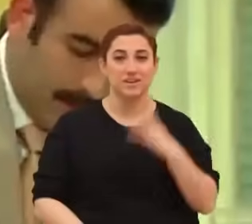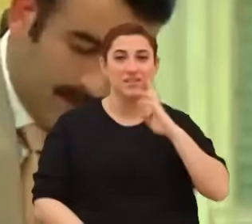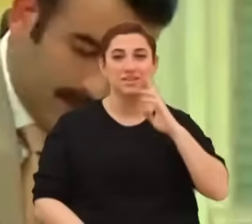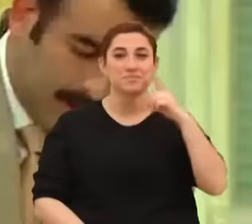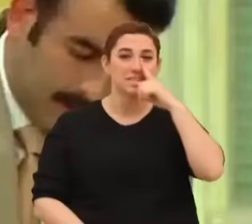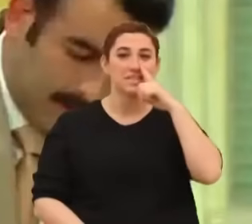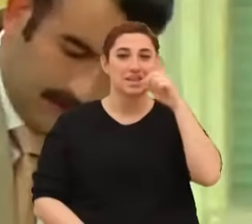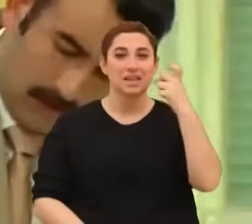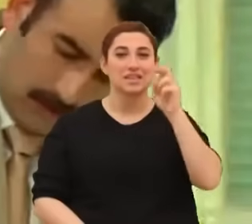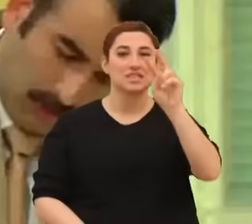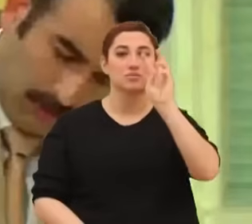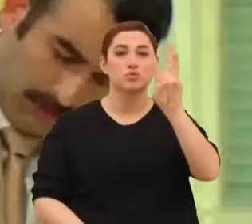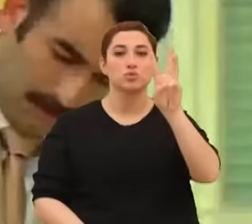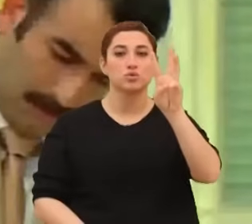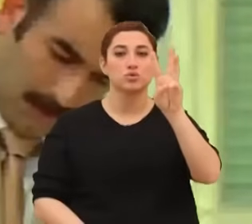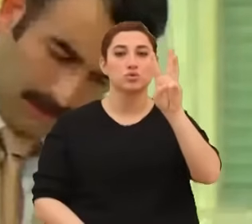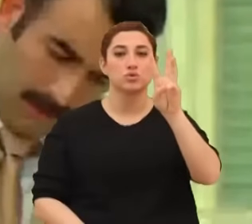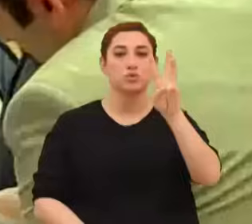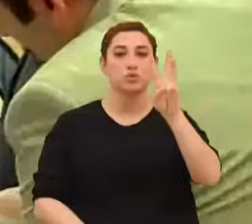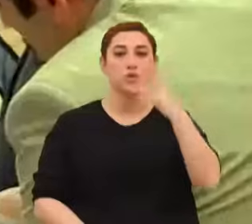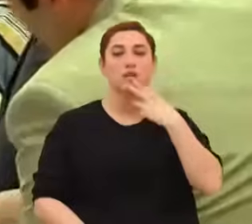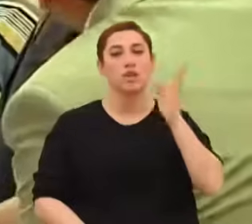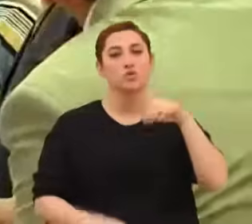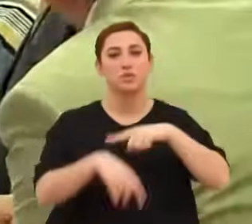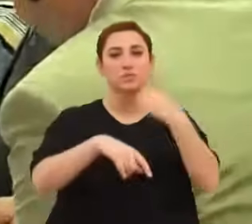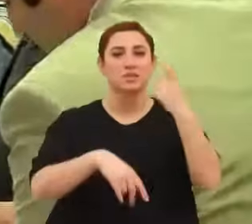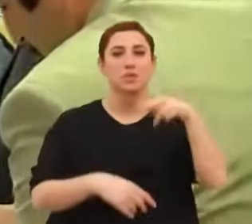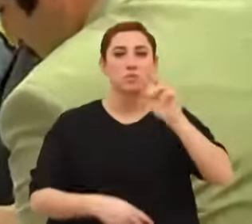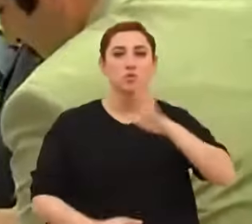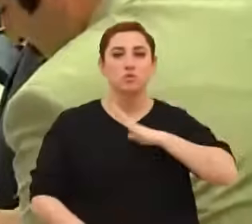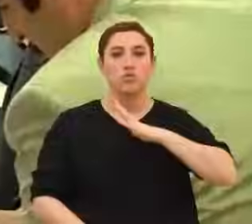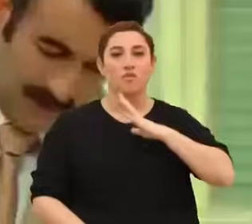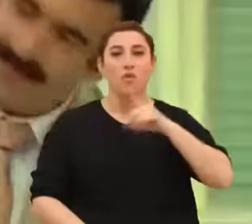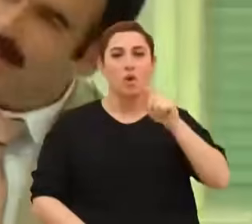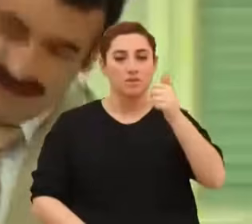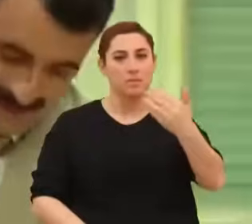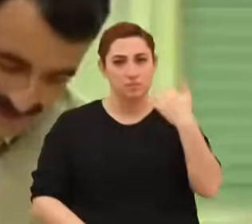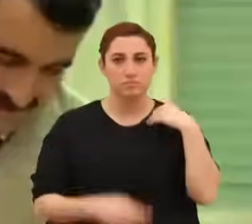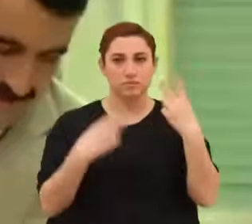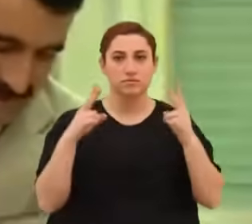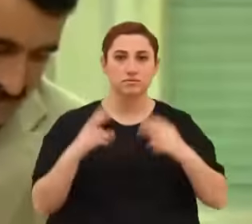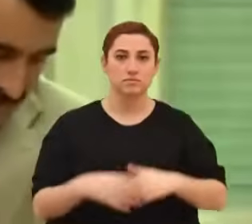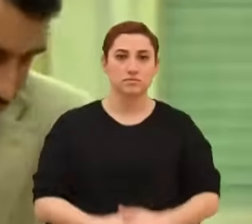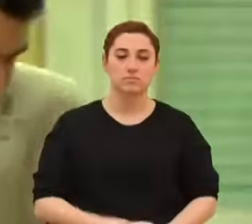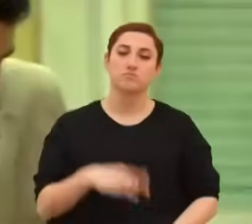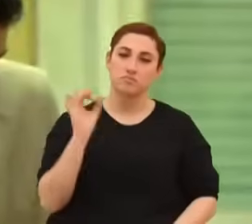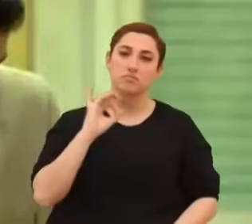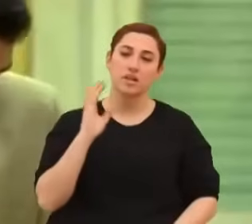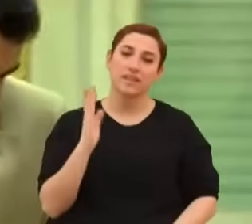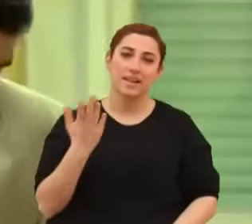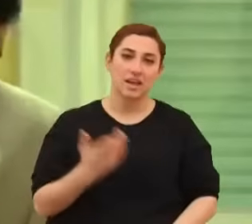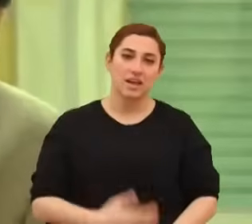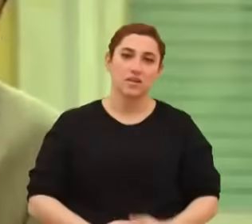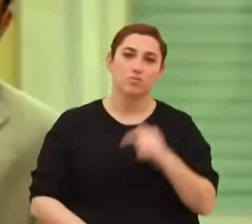Efendim Nisan ayının 23'ü öğleden sonra bir saatlik bir boşluğumuz var. O zaman gelebilirler. Evet.